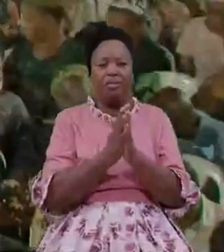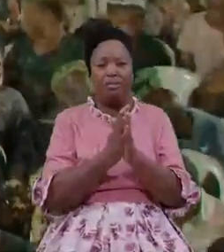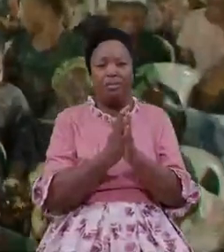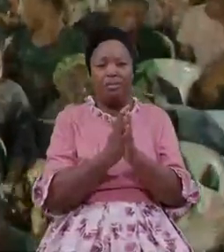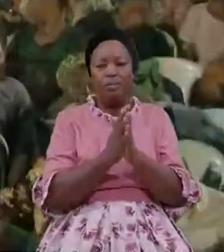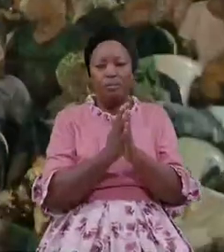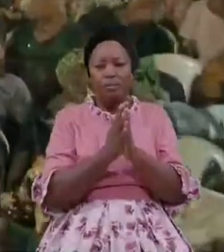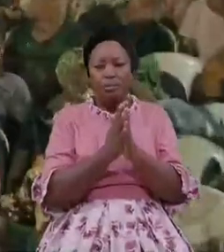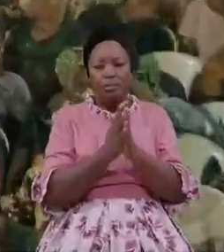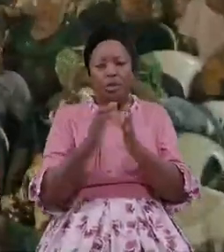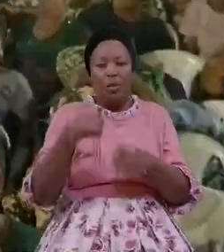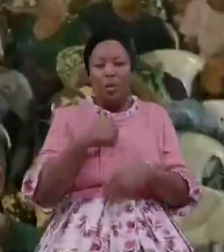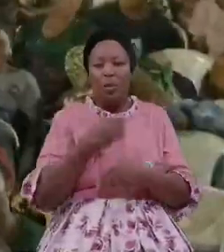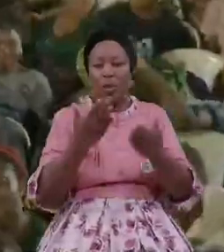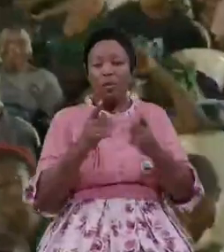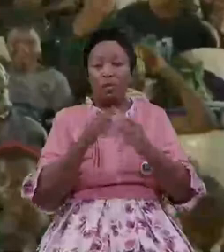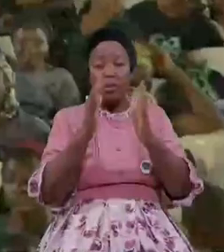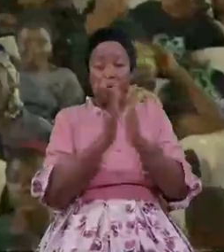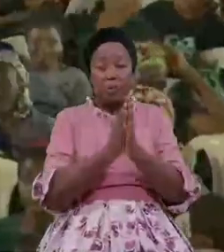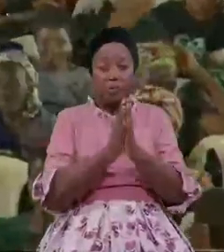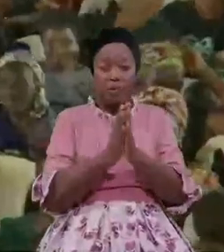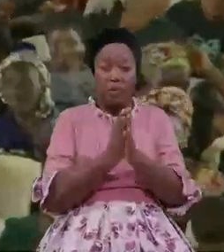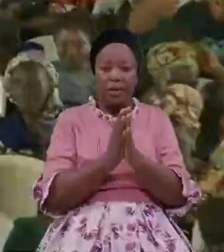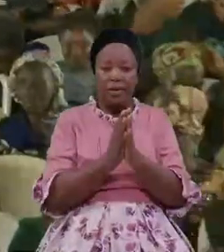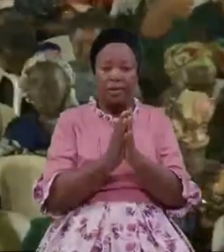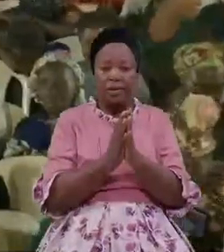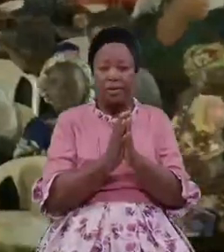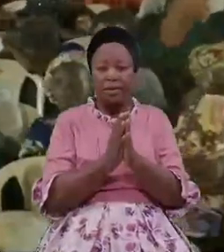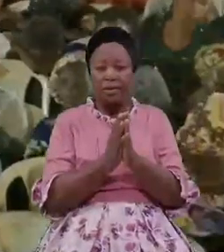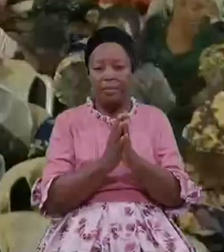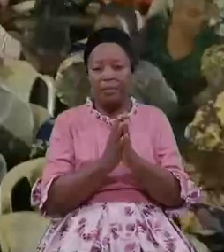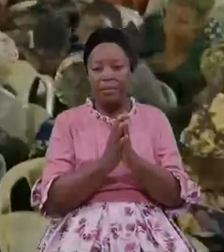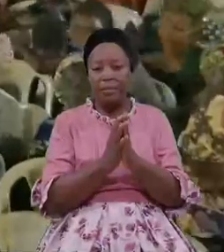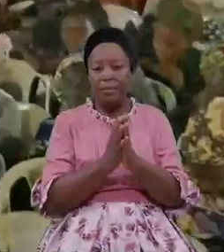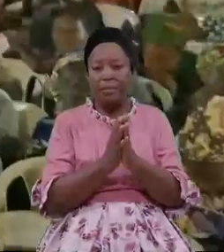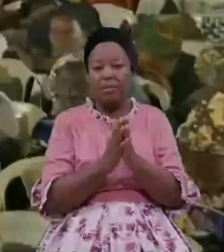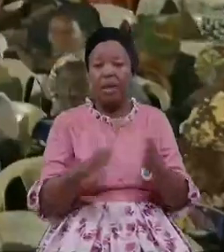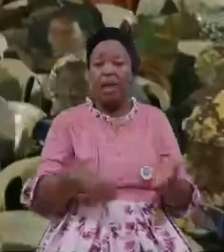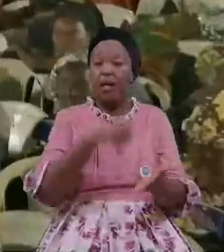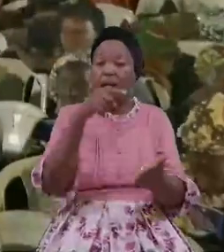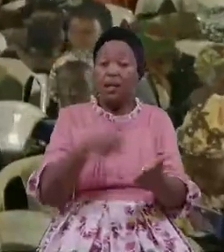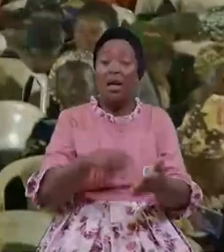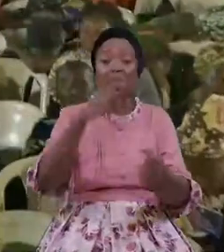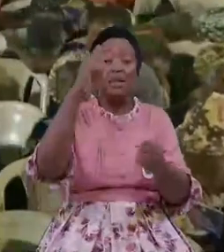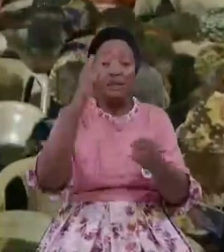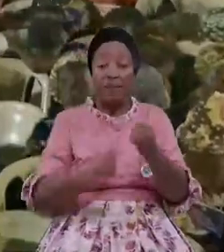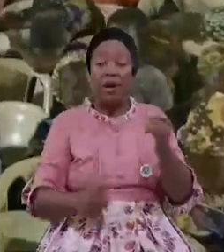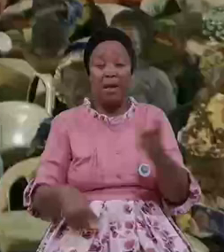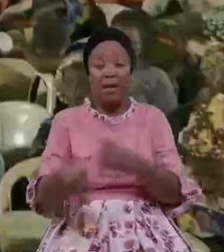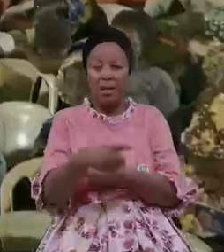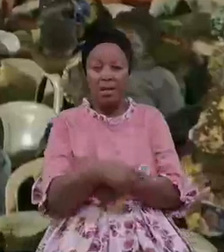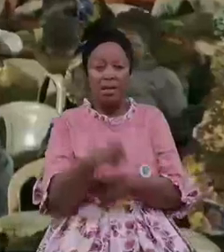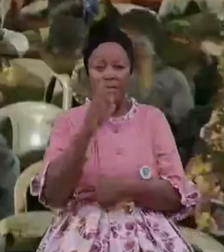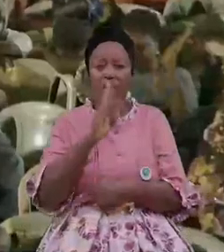fermés tête baissé et les yeux fermés voici le dernier jour